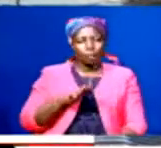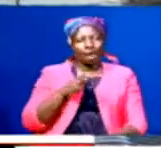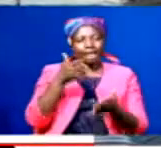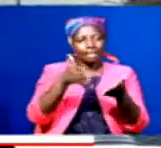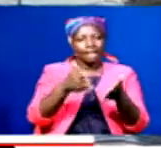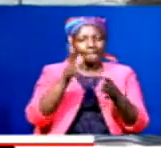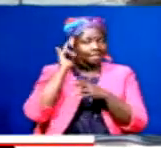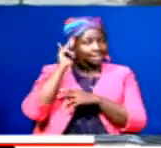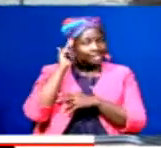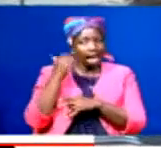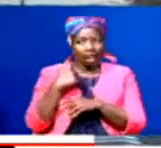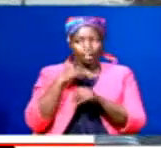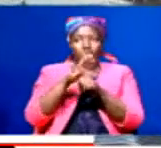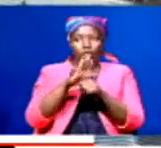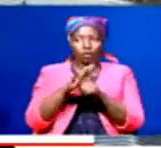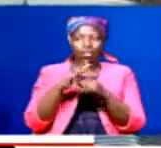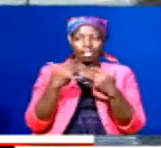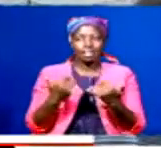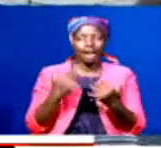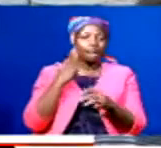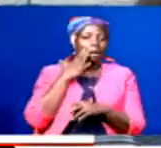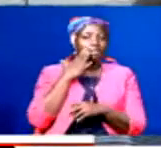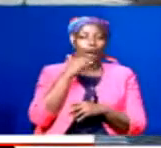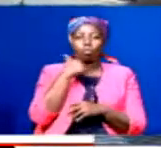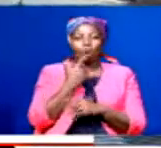sana. Na hawa teen mothers wanakuja kwa sababu ya